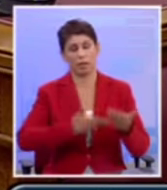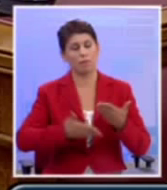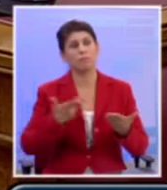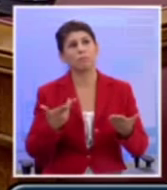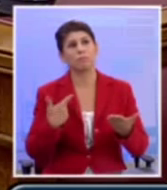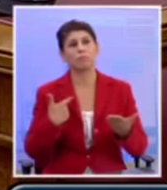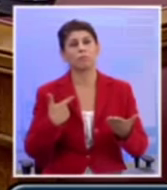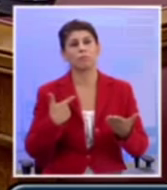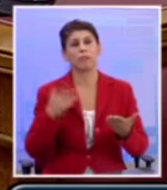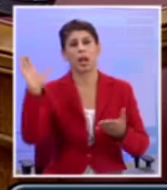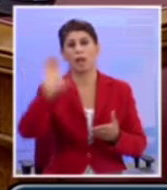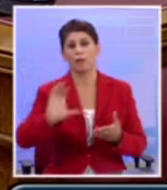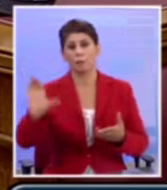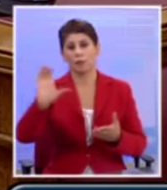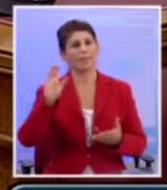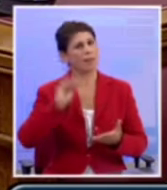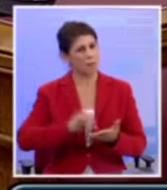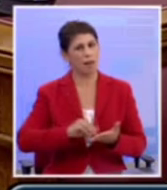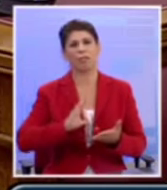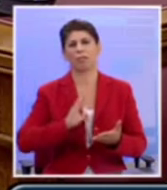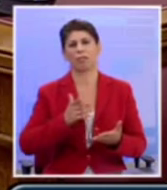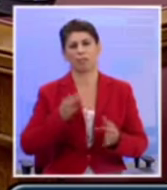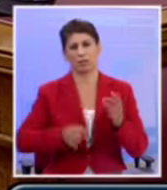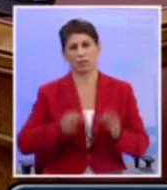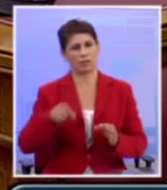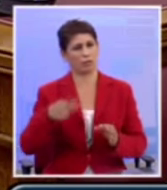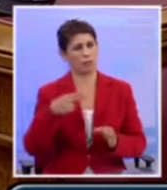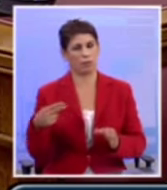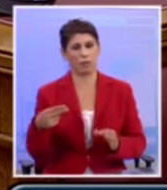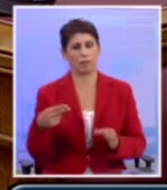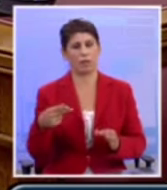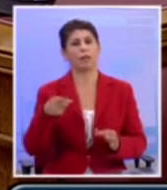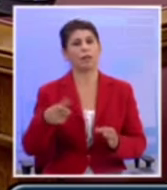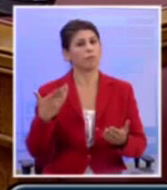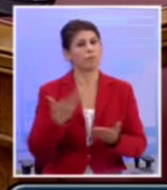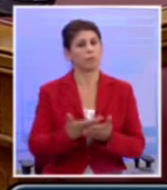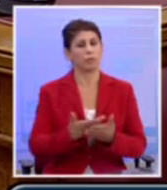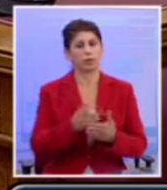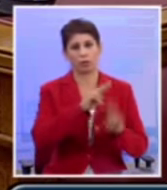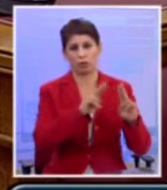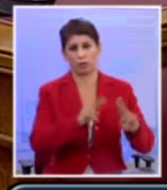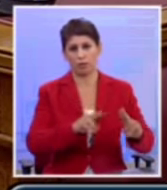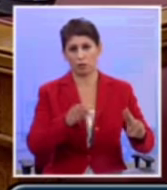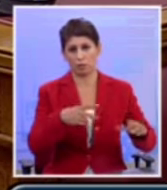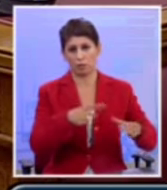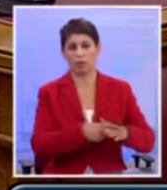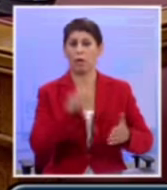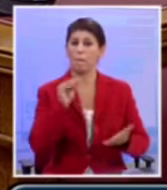αντιλαμβάνομαι ότι οι Ευρωπαίοι και πάλι δεν θέλουν να συζητήσουν αυτό το θέμα, το οποίο θέτει το Ταμείο για μία ακόμα